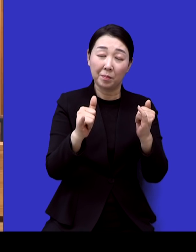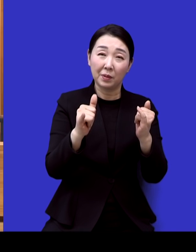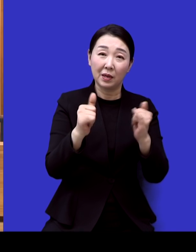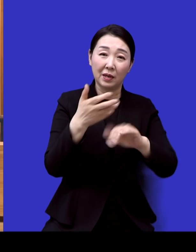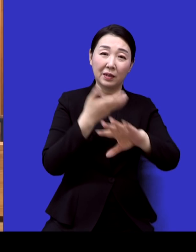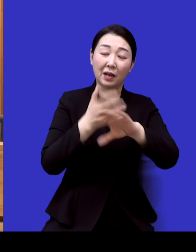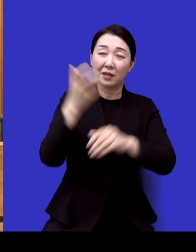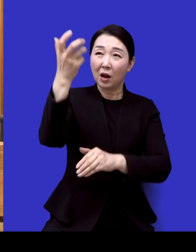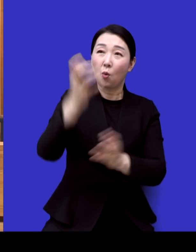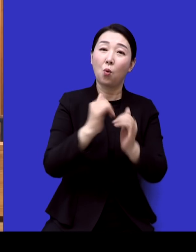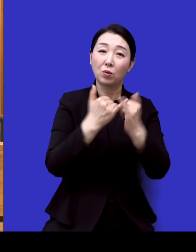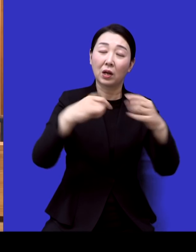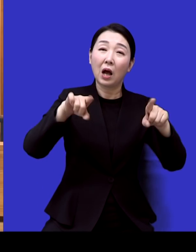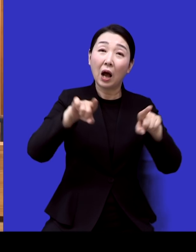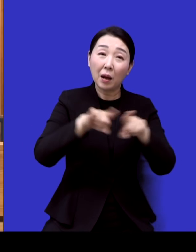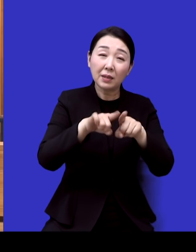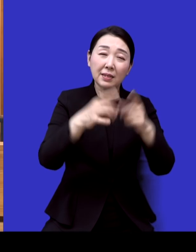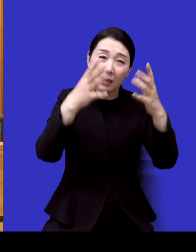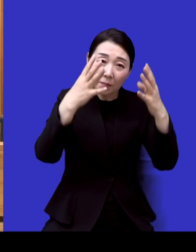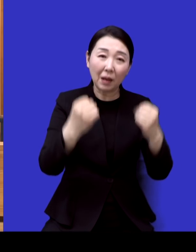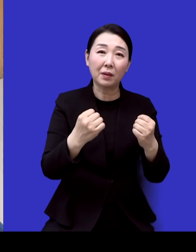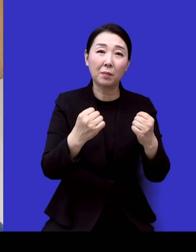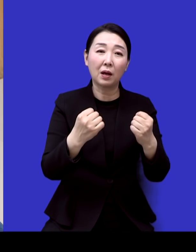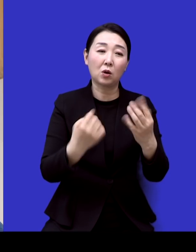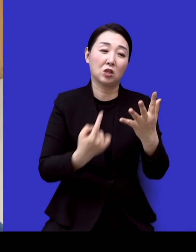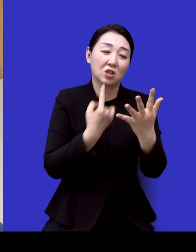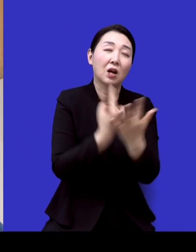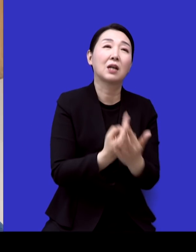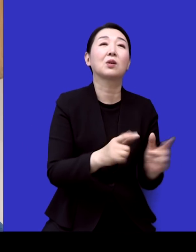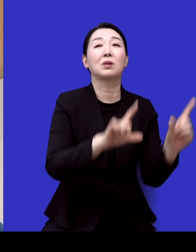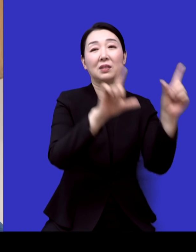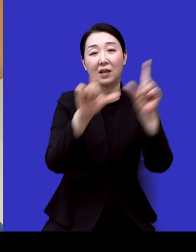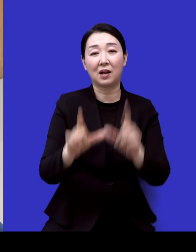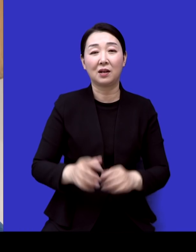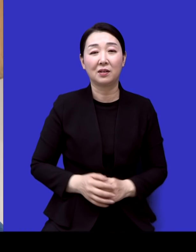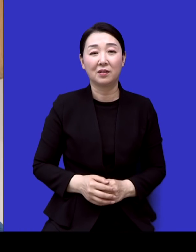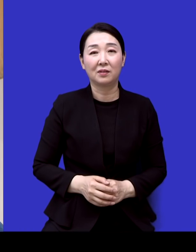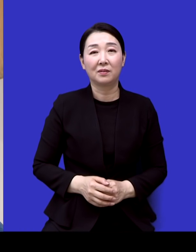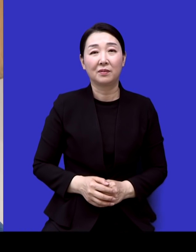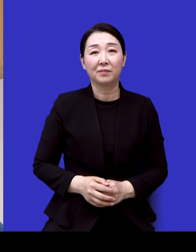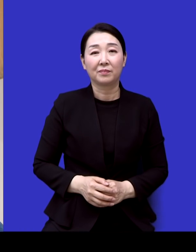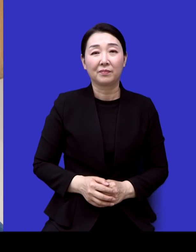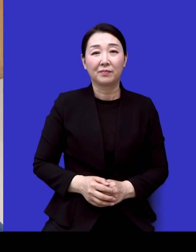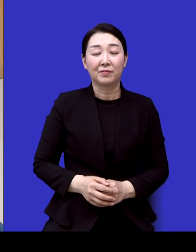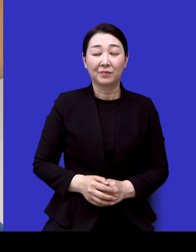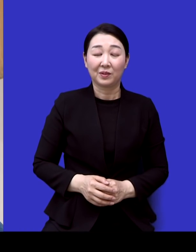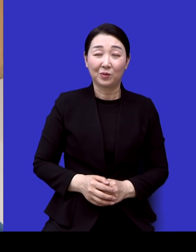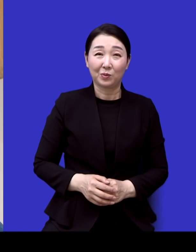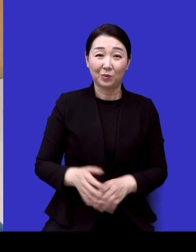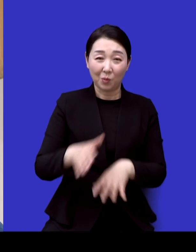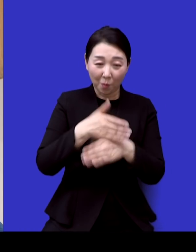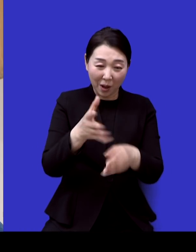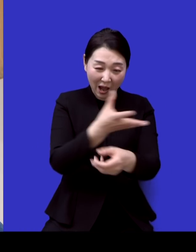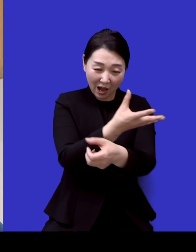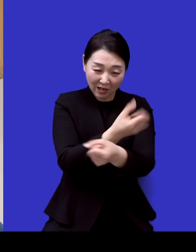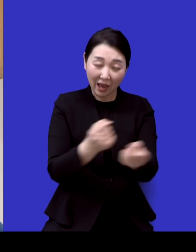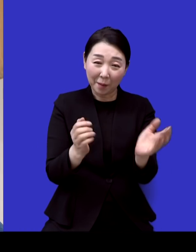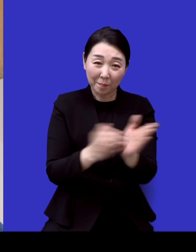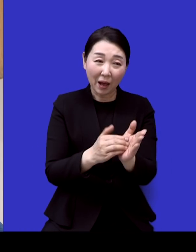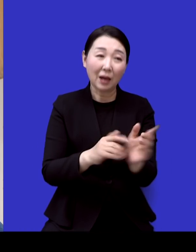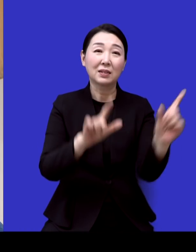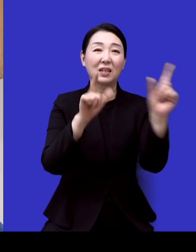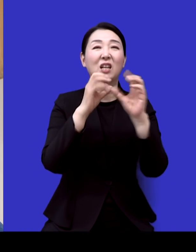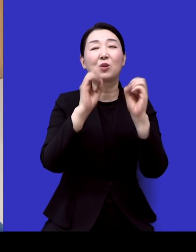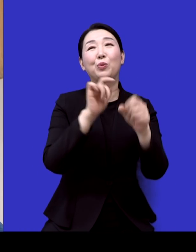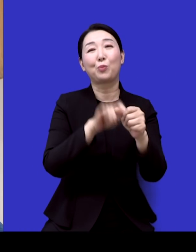돼요. 아니 들어가 살았어요? 네네, 같이 방을 구해서 예. 이제 살게 됐죠. 예. 그래서 전도의 목적으로 들어가서